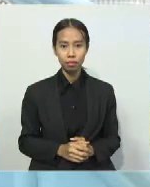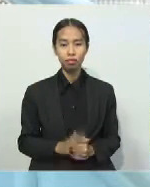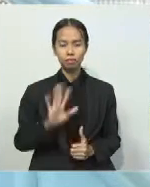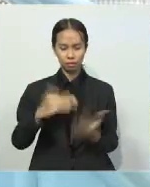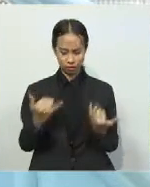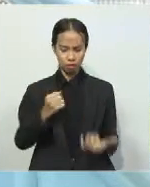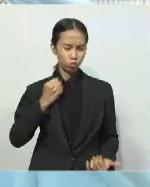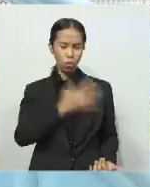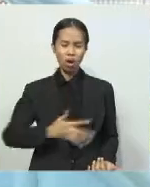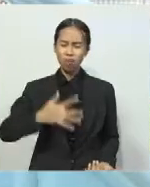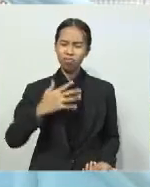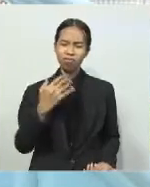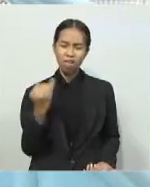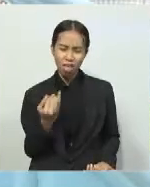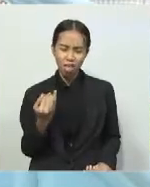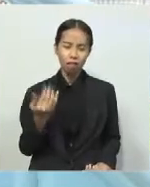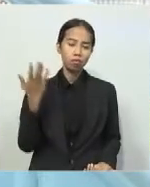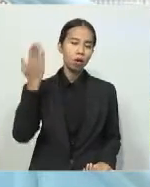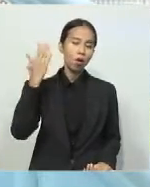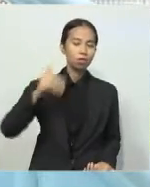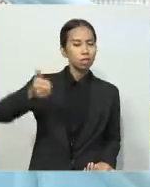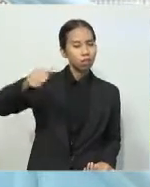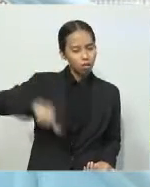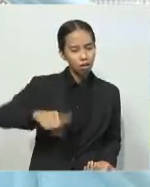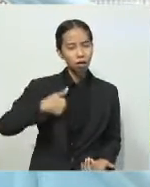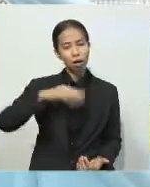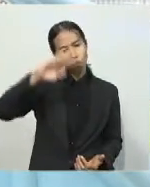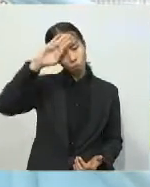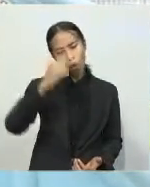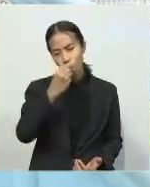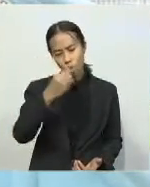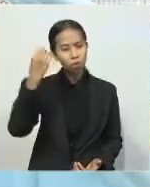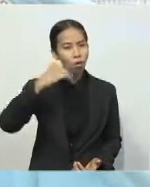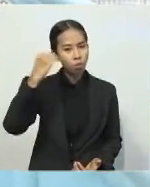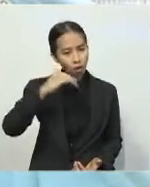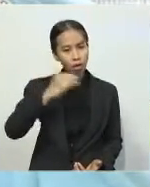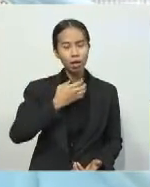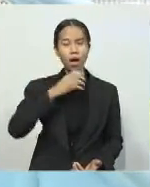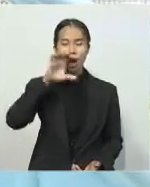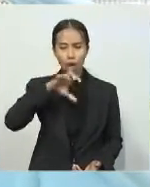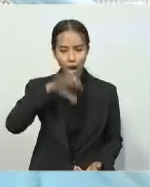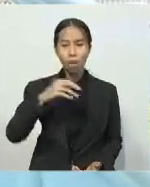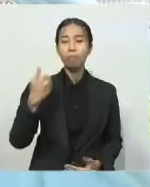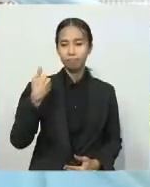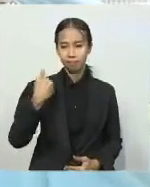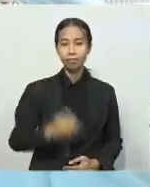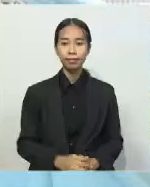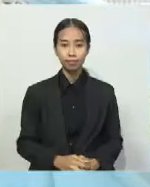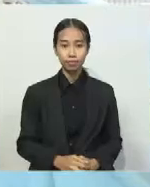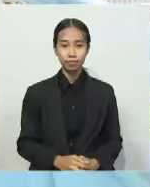สุขภาพแย่ลงก็คือเหมือนกับว่าเป็นหวัดบ่อยขึ้นอะไรอย่างเงี้ยค่ะแล้วก็มีการไออะไรอย่างเงี้ยค่ะด้ว